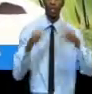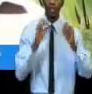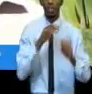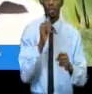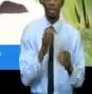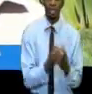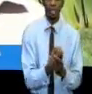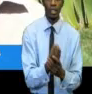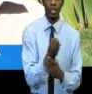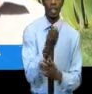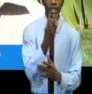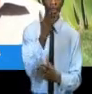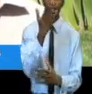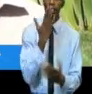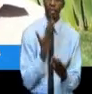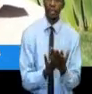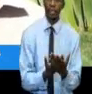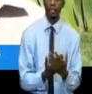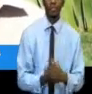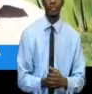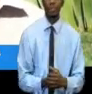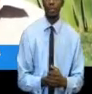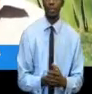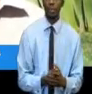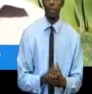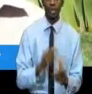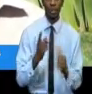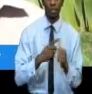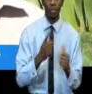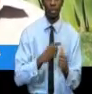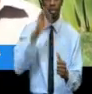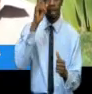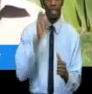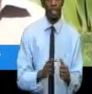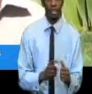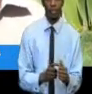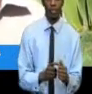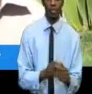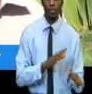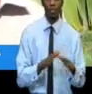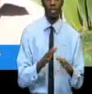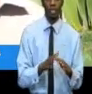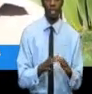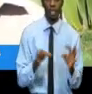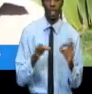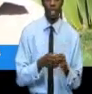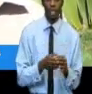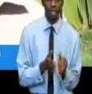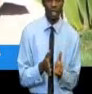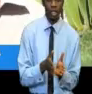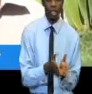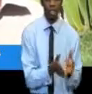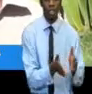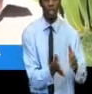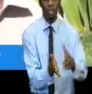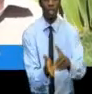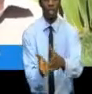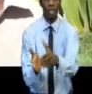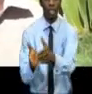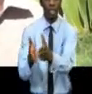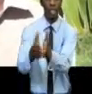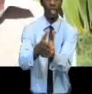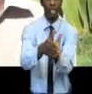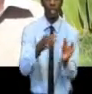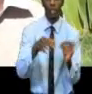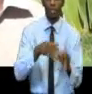première, c'est qu'on peut procéder à l'irrigation, donc apporter de l'eau en cas de manque d'eau. Ça nécessite des gros moyens et